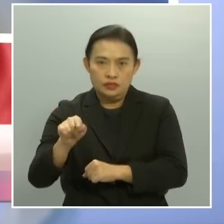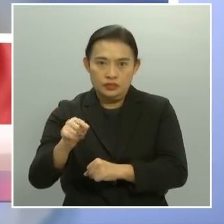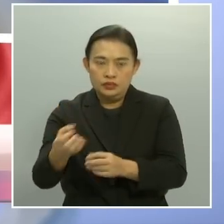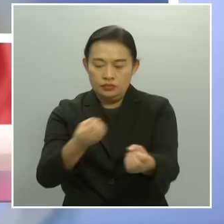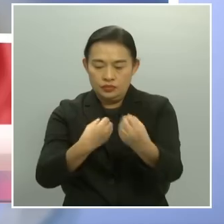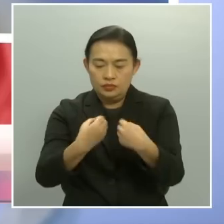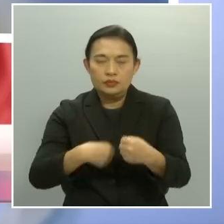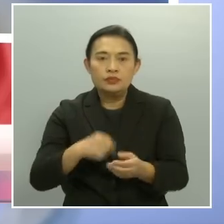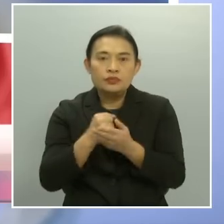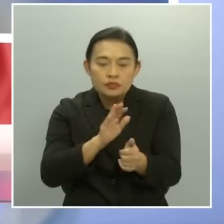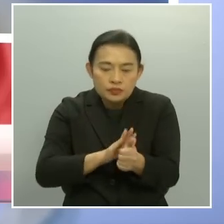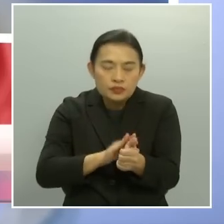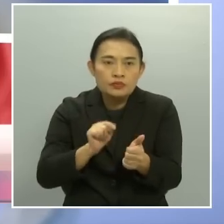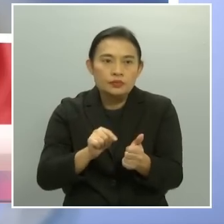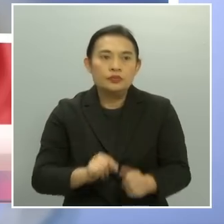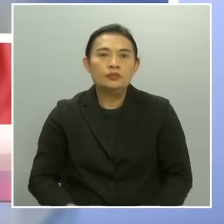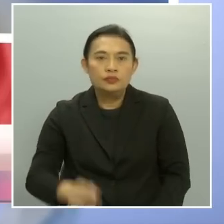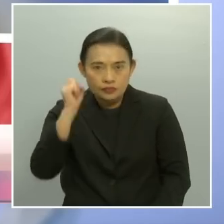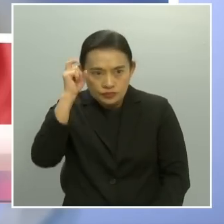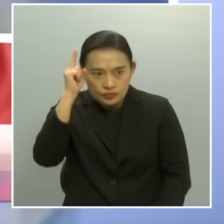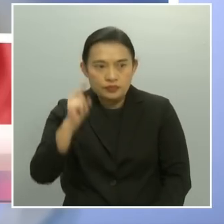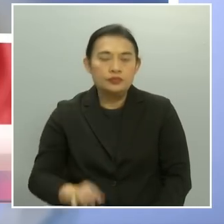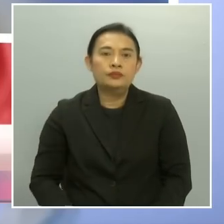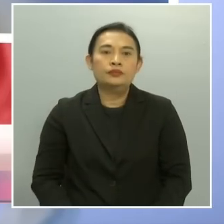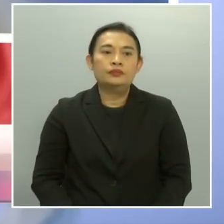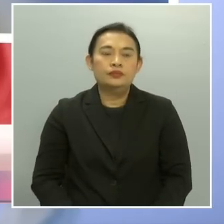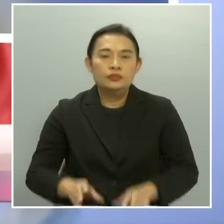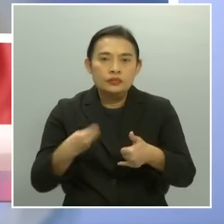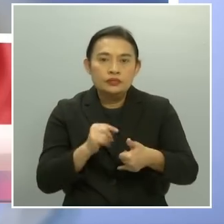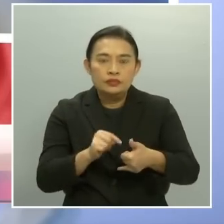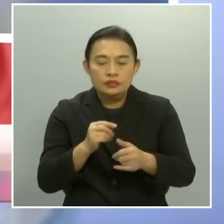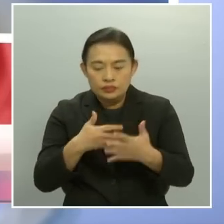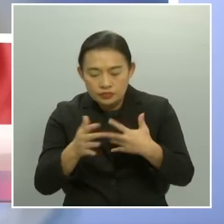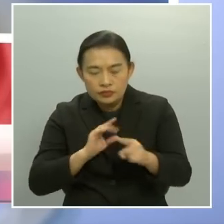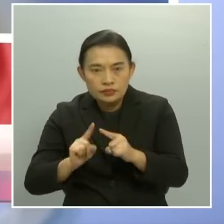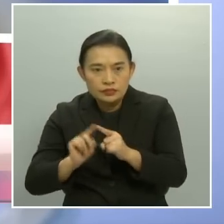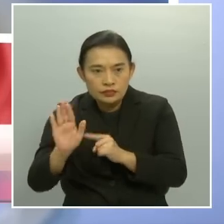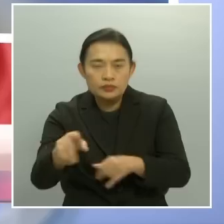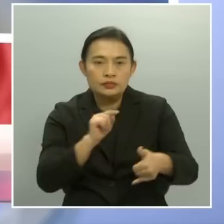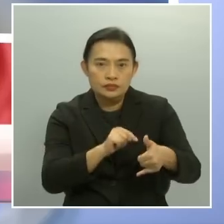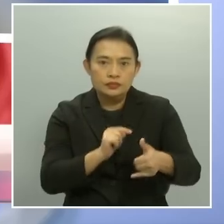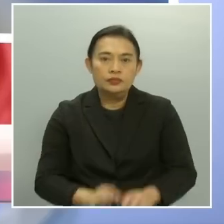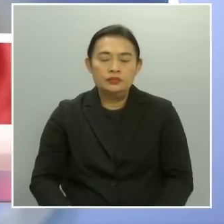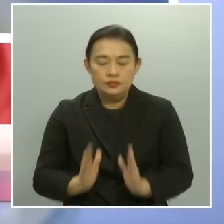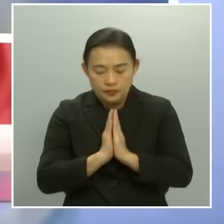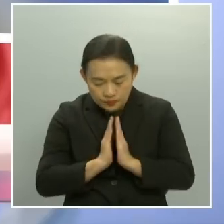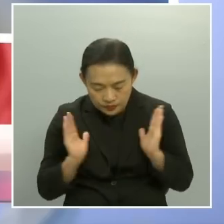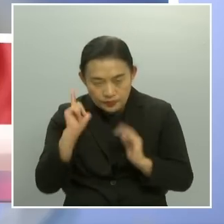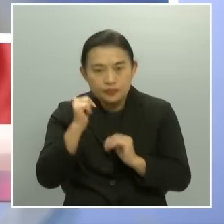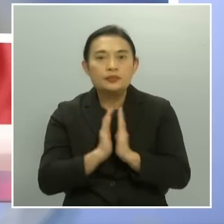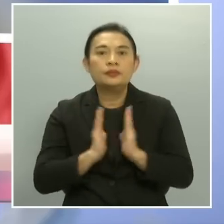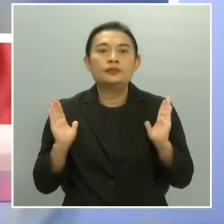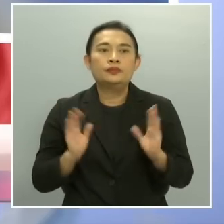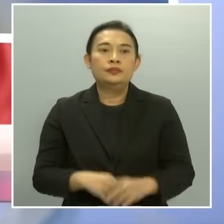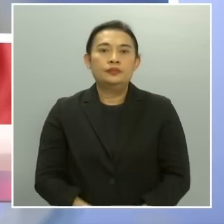จเขาสงสารเขาเข้าใจเขาขอให้เขาปลอดภัยขออะไรอย่างเงี้ยแม่ขอบคุณมากๆเลยนะคะ ครับ